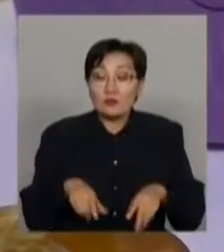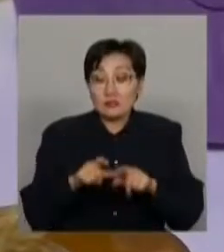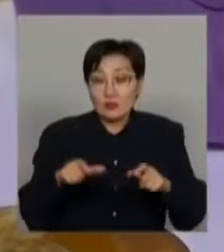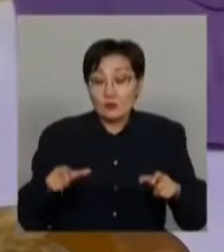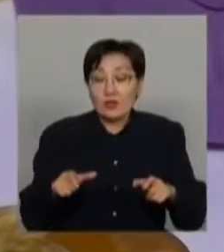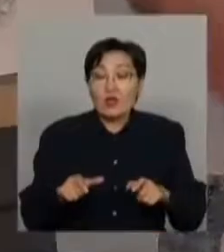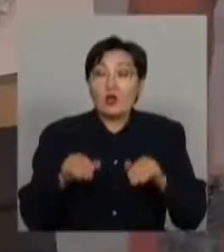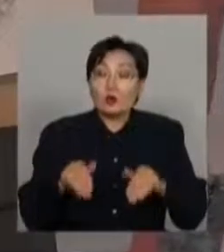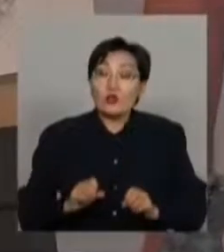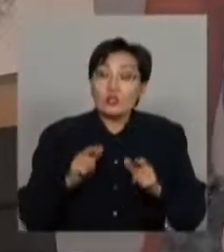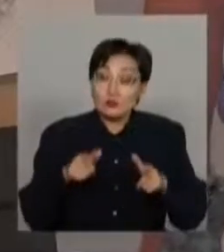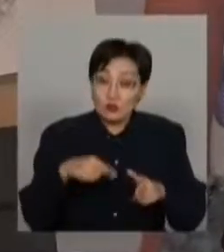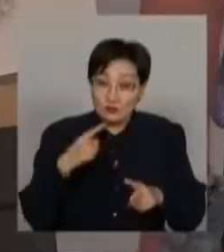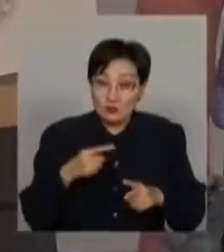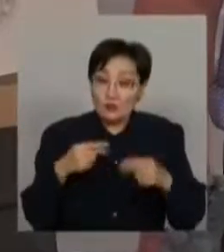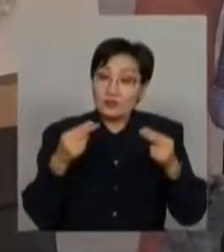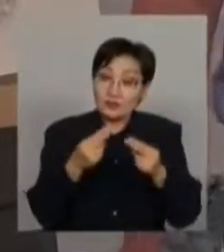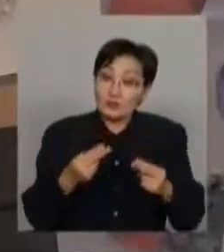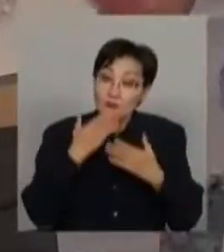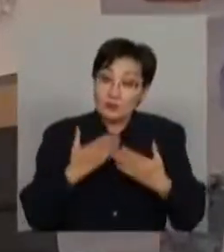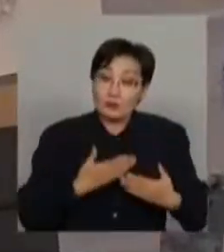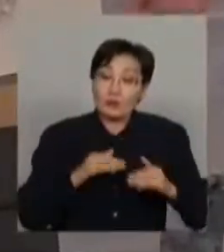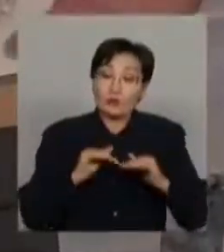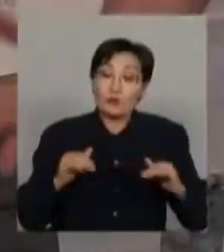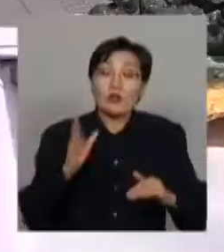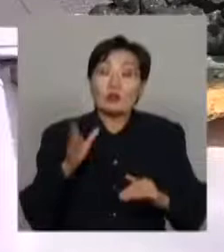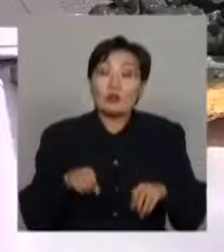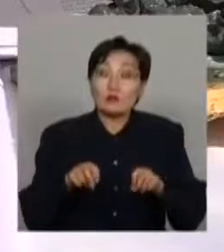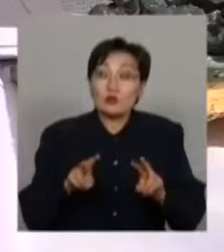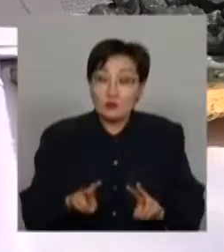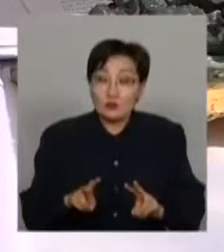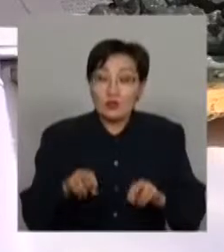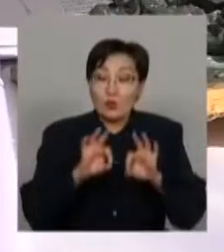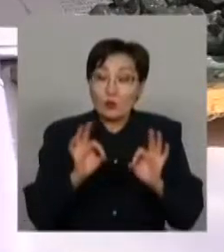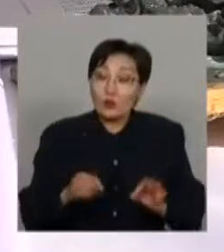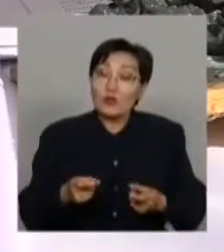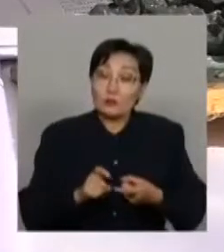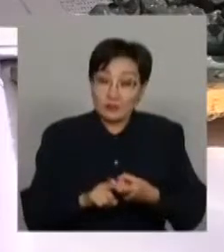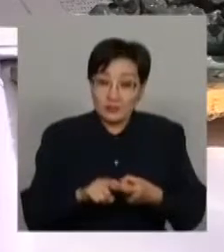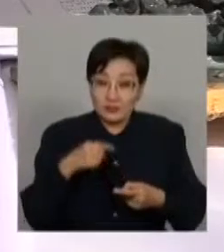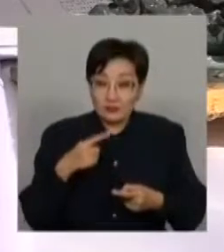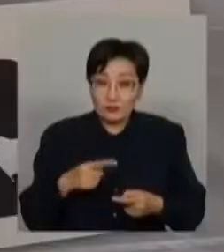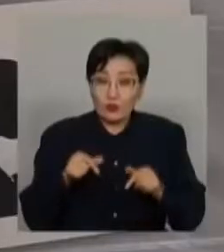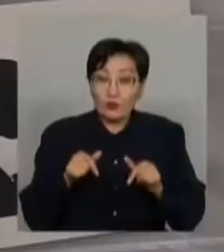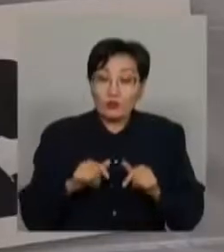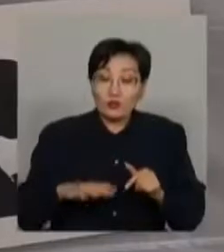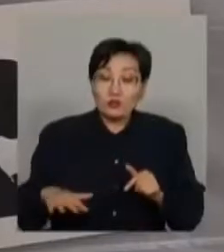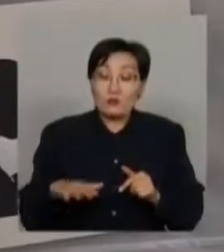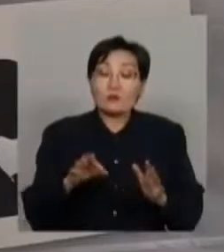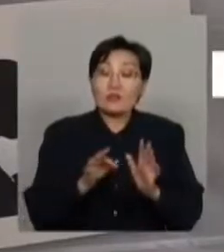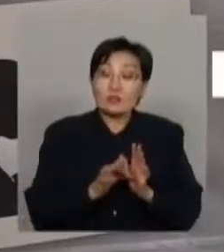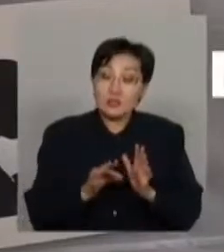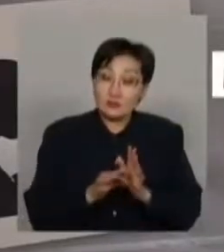алды колледжге түскенін айтады. Сурет салуды ұнатқан оқушылары болашақ мамандықтарын өнермен байланыстырыпты. Бұл жердегі